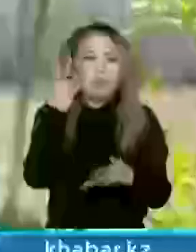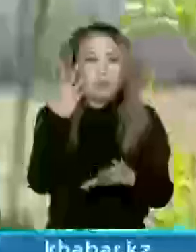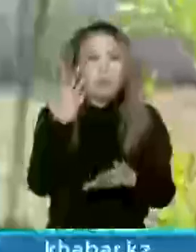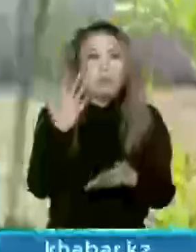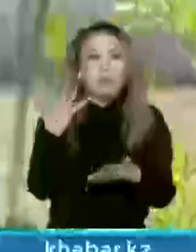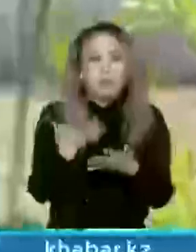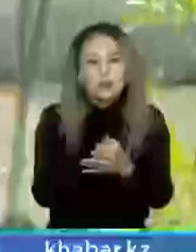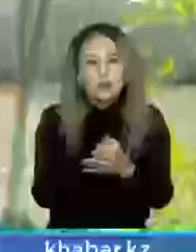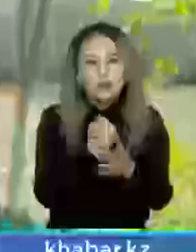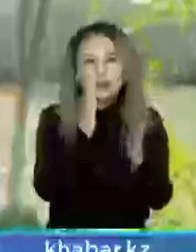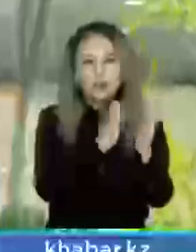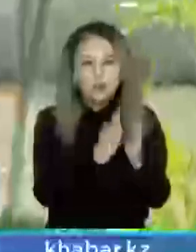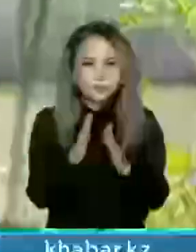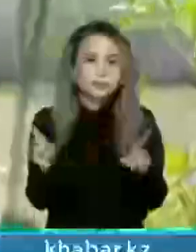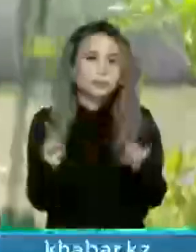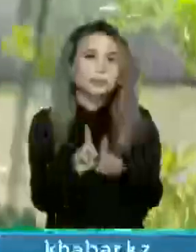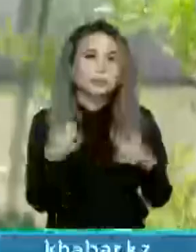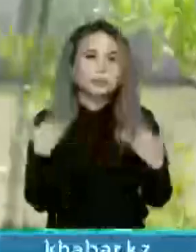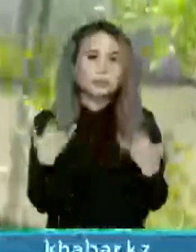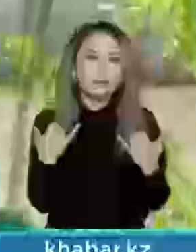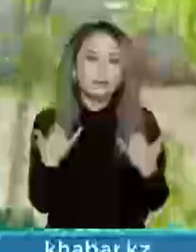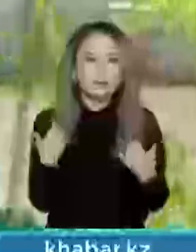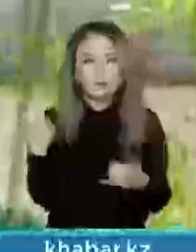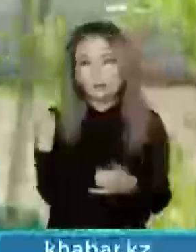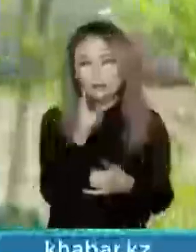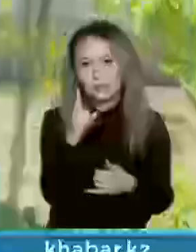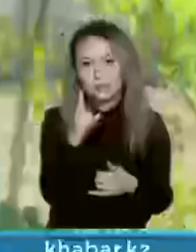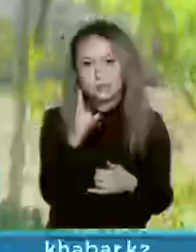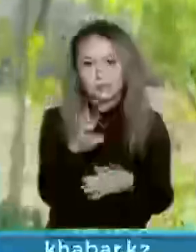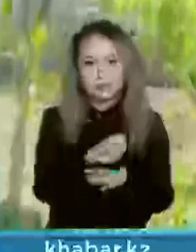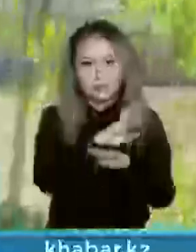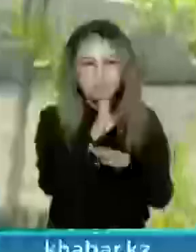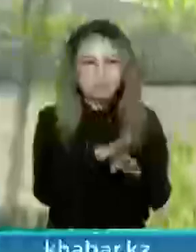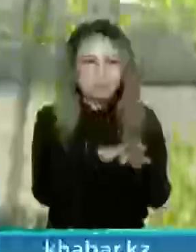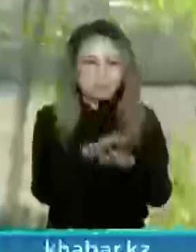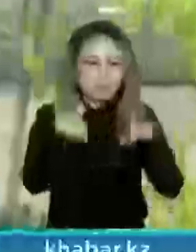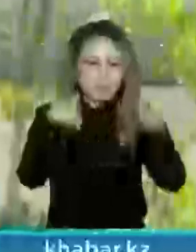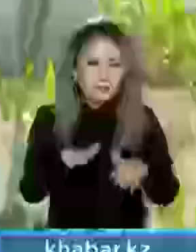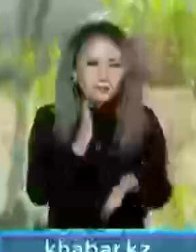кемшіліктерді қалпына келтіру. Бірақ дегенмен де бүгінгі күні газбен қамту мәселесі толығымен шешіліп